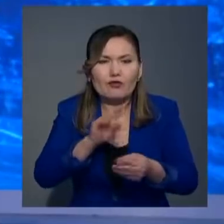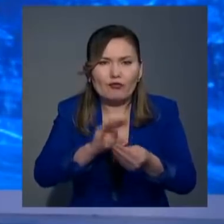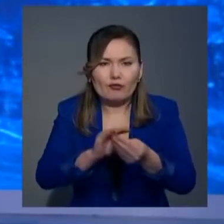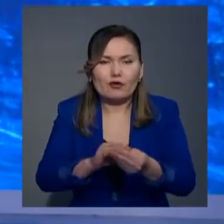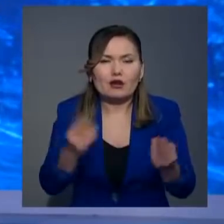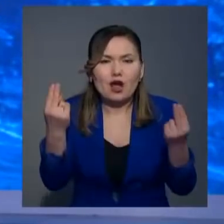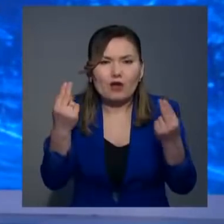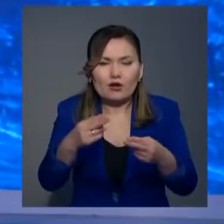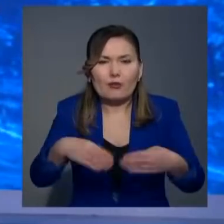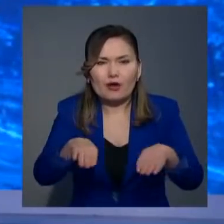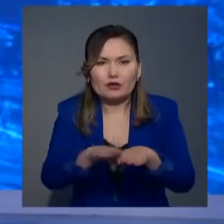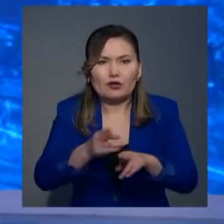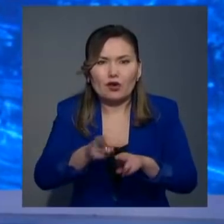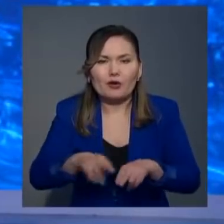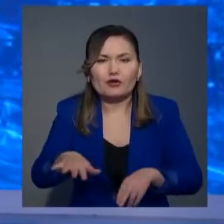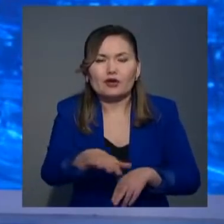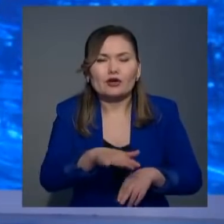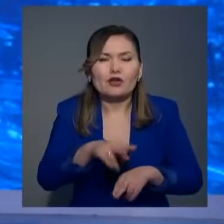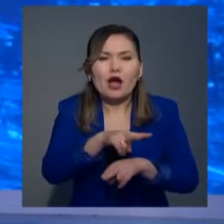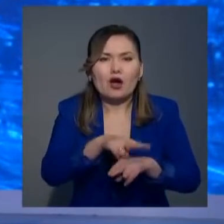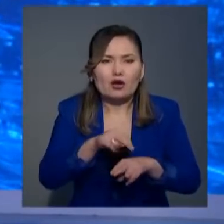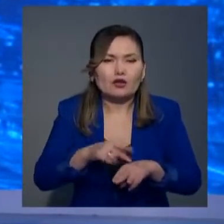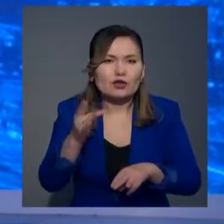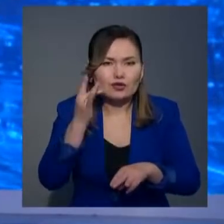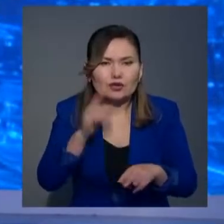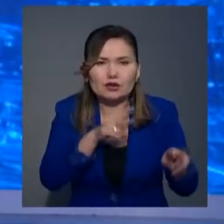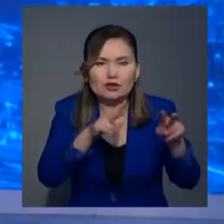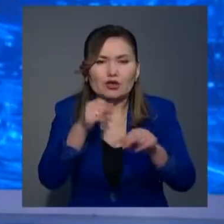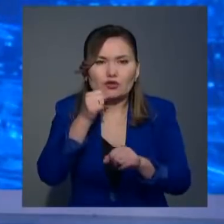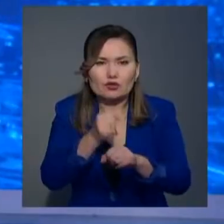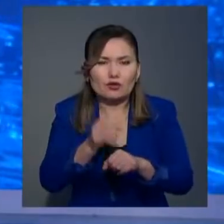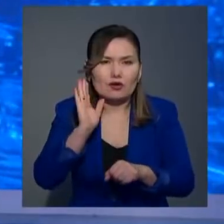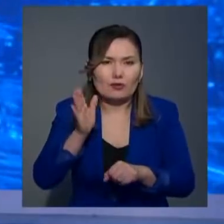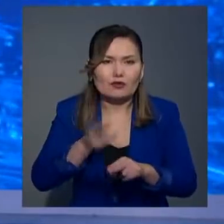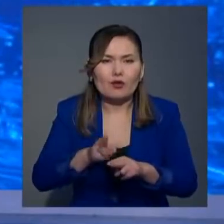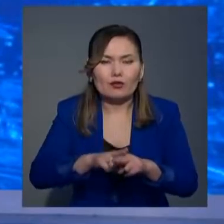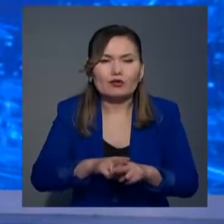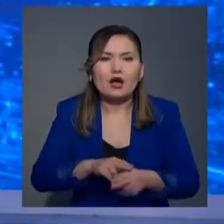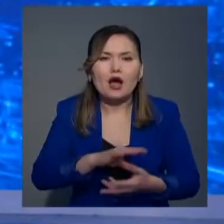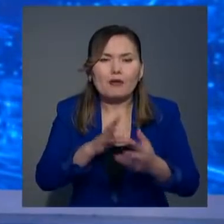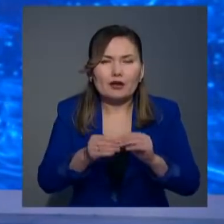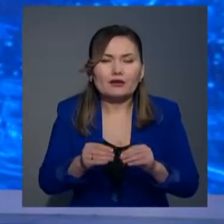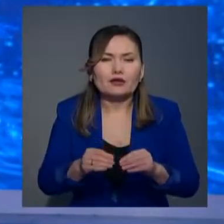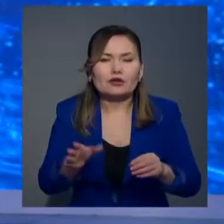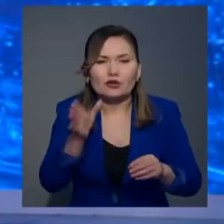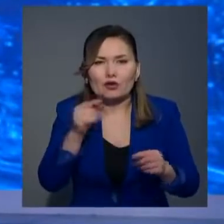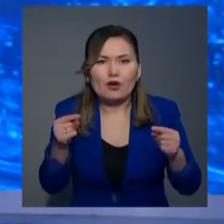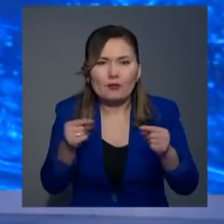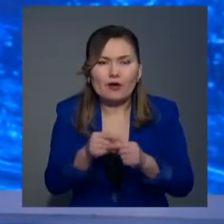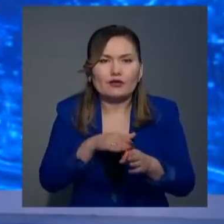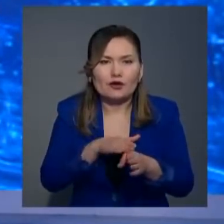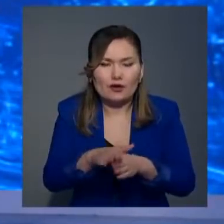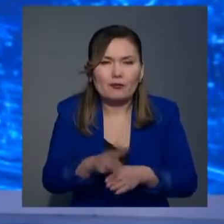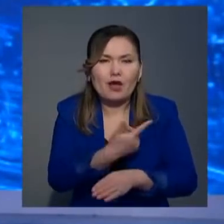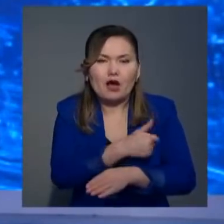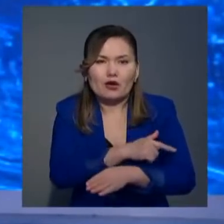тартады. Үкіметтің мәлімдеуінше бұл ұлттық қауіпсіздік тұрғысынан қарағанда тиімді әрі ұтымды қадам. Мүмкін дер кезінде қабылданған